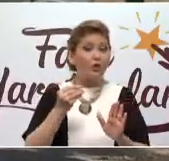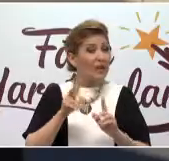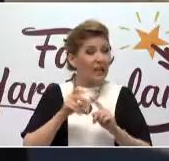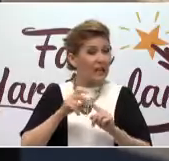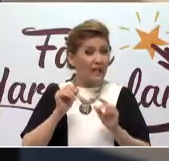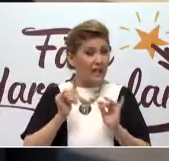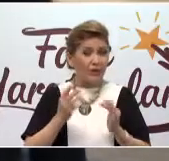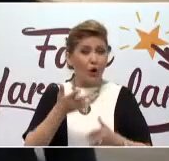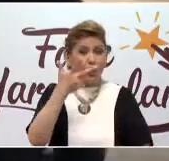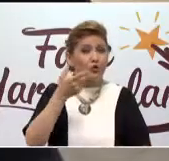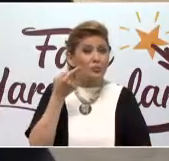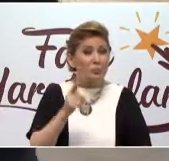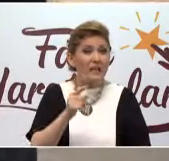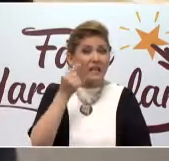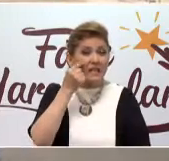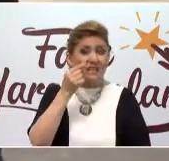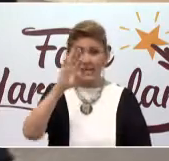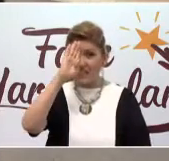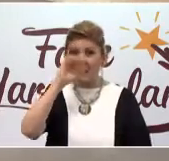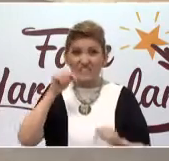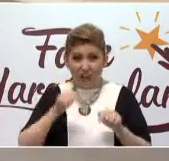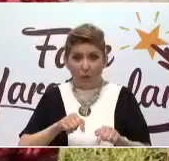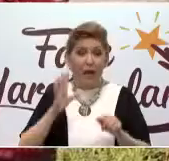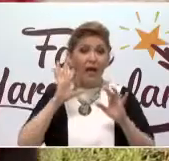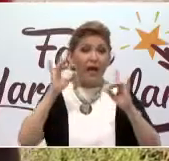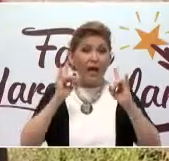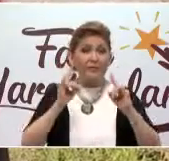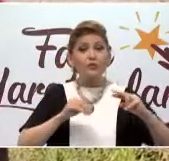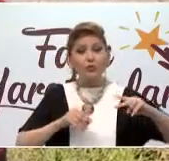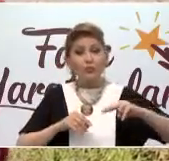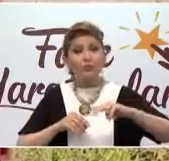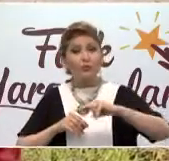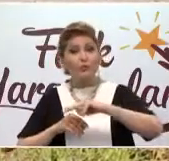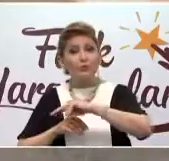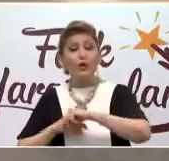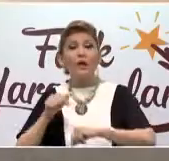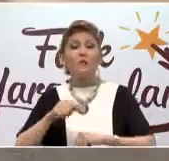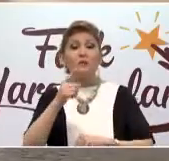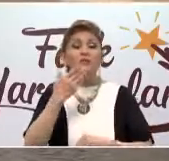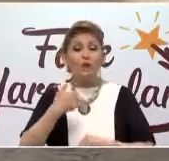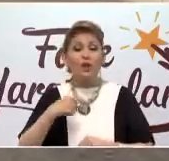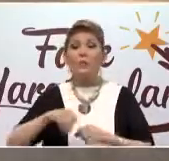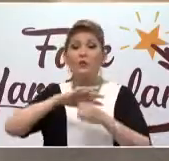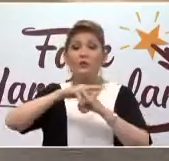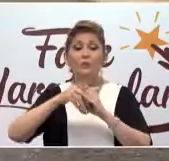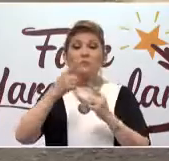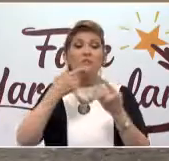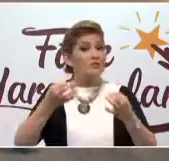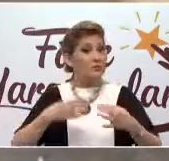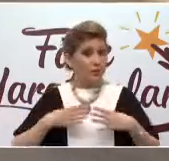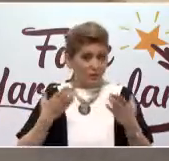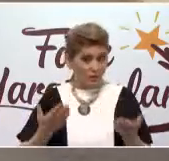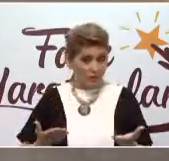vardı. Yaklaşık 3 bin insan İstanbul'dan Edirne'ye yürüdüler ve bize bir şey söylüyorlardı aslında. Yani bütün dünyaya ve bize bir şey